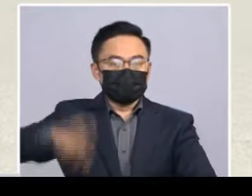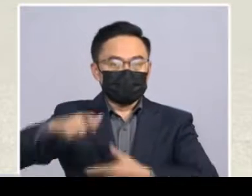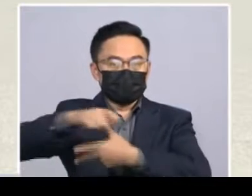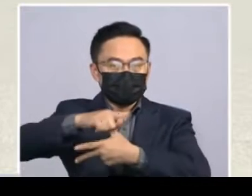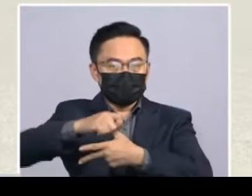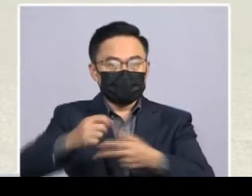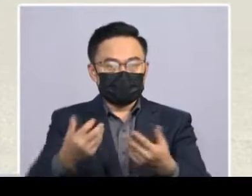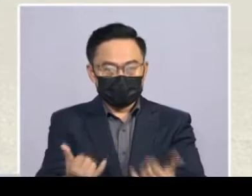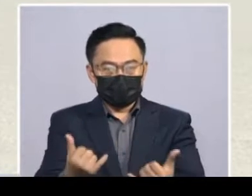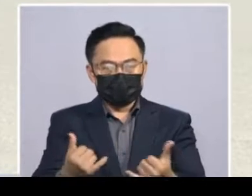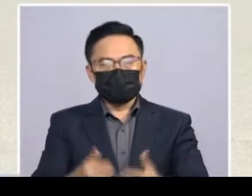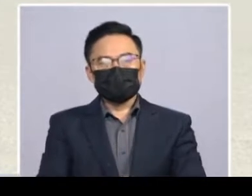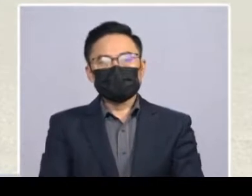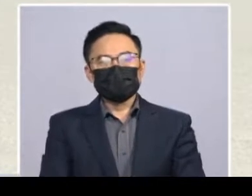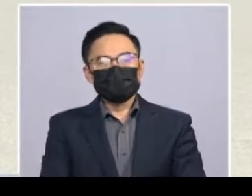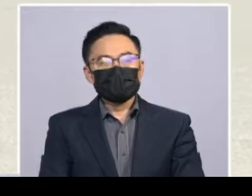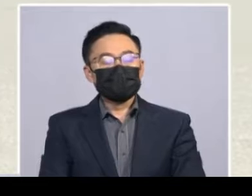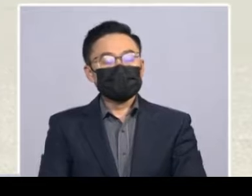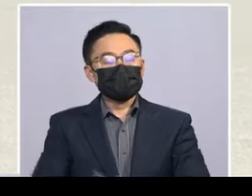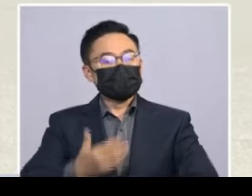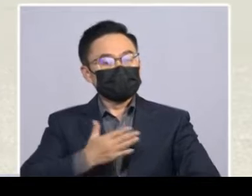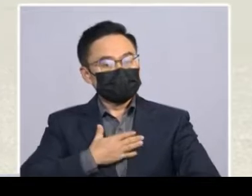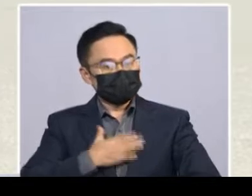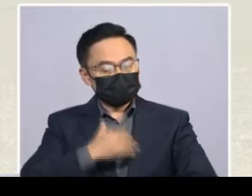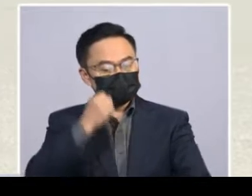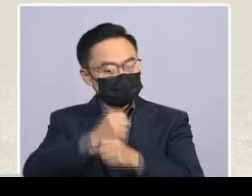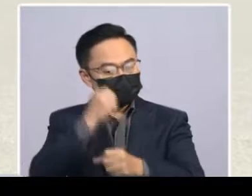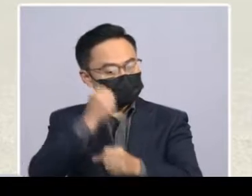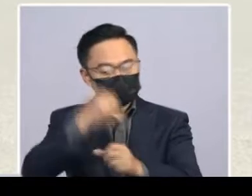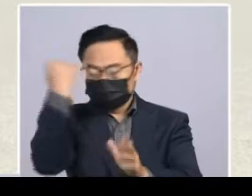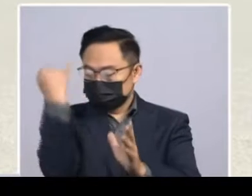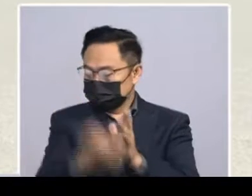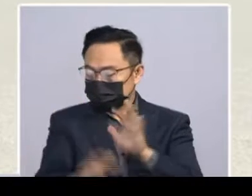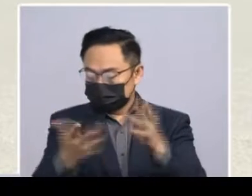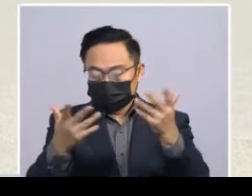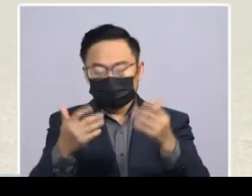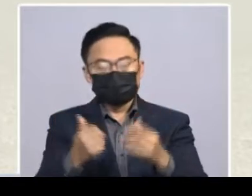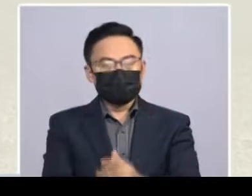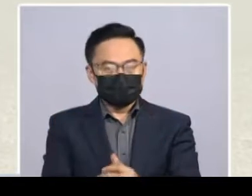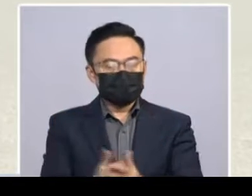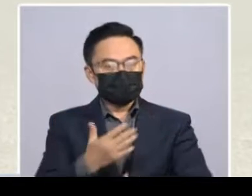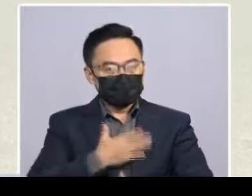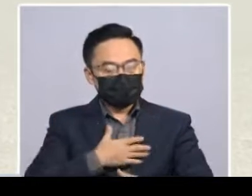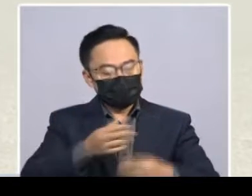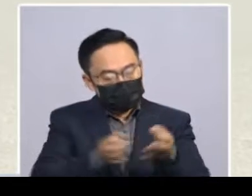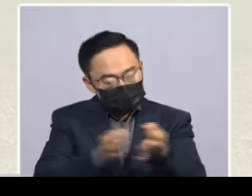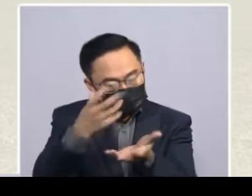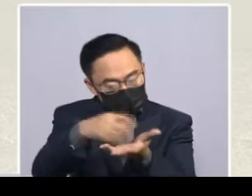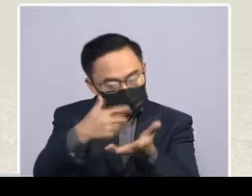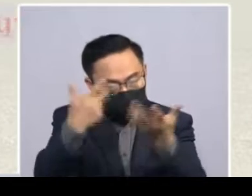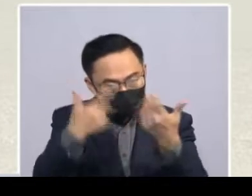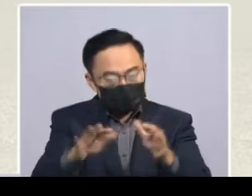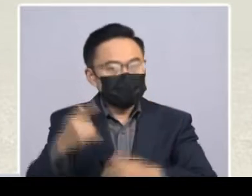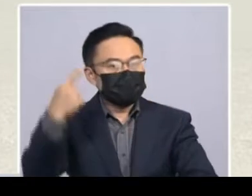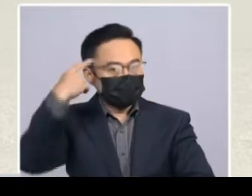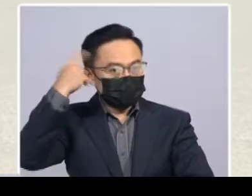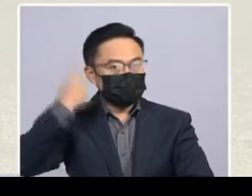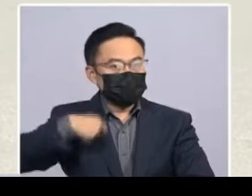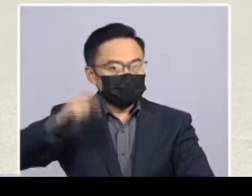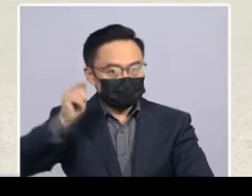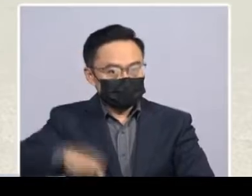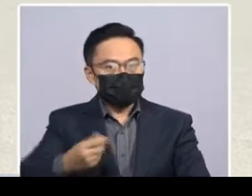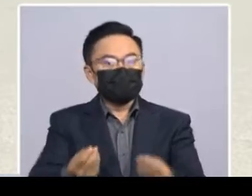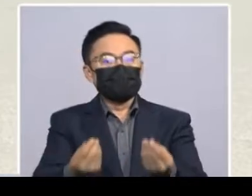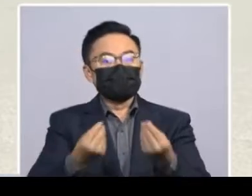ชั้นอุทธรณ์ค่ะแล้วก็ยังคงยืนยันในความบริสุทธิ์และก็มั่นใจค่ะว่าหลังจากนี้ดุลยพินิจของศาลจะ